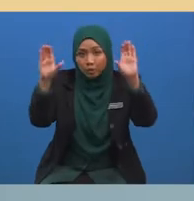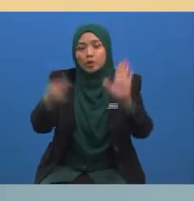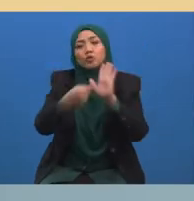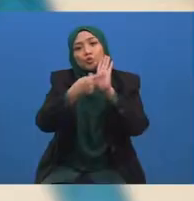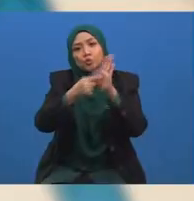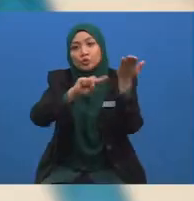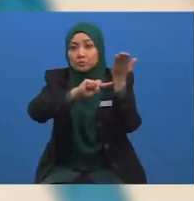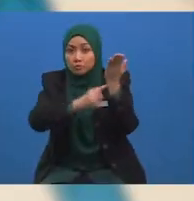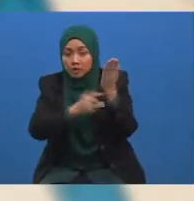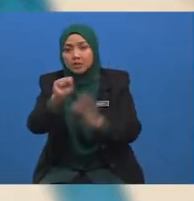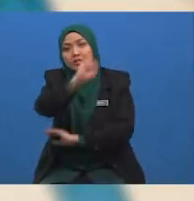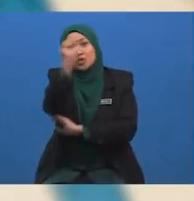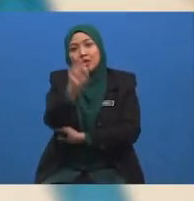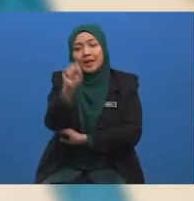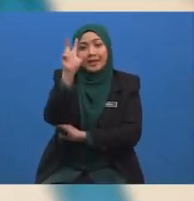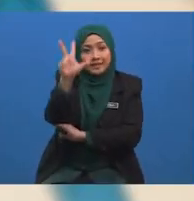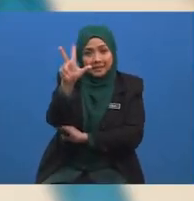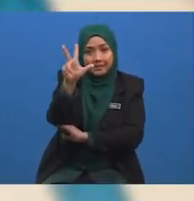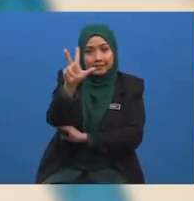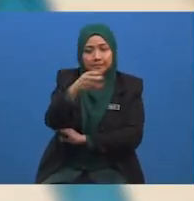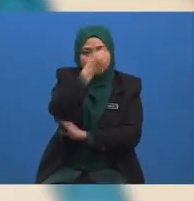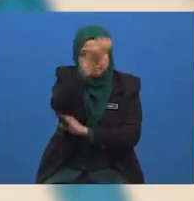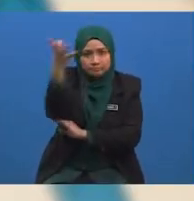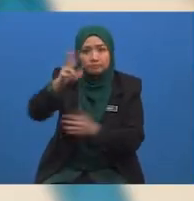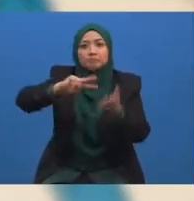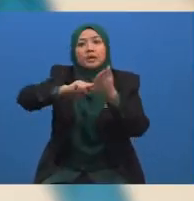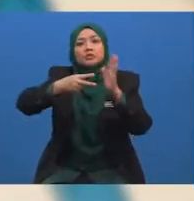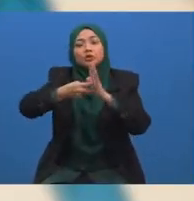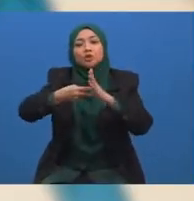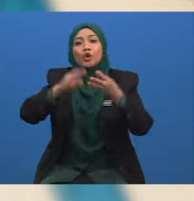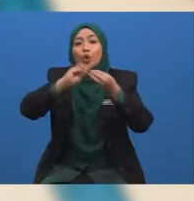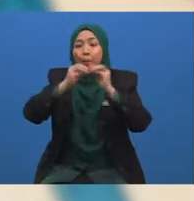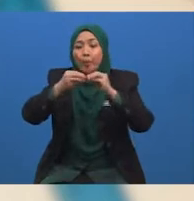ya. Nyatakan maksud nombor gubahan.